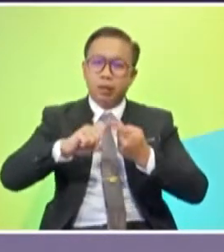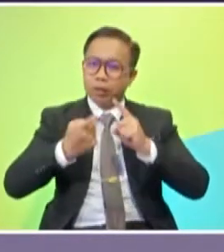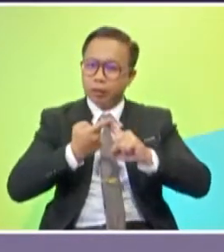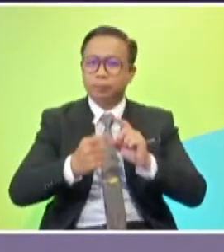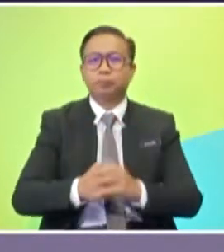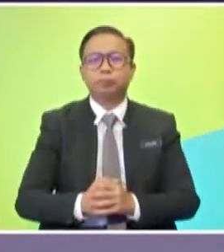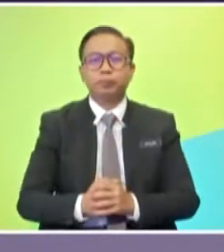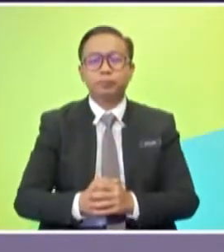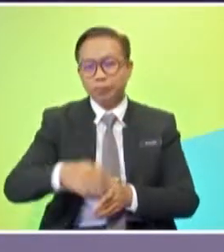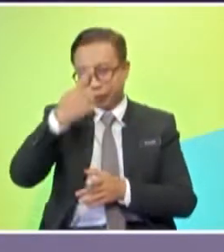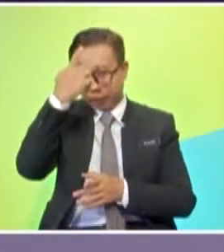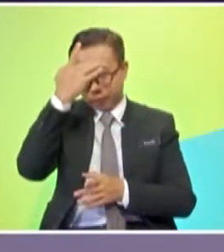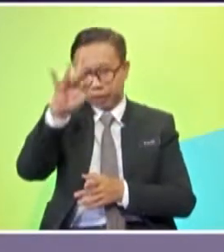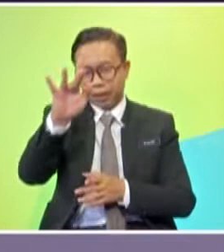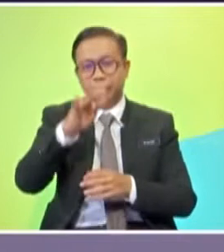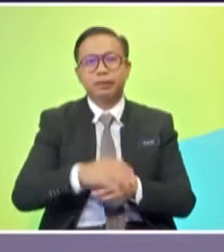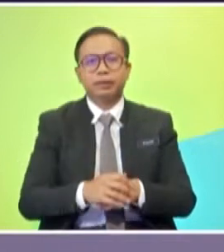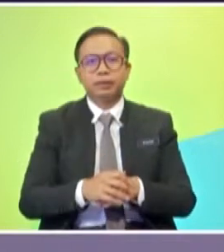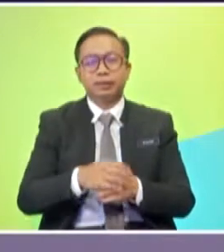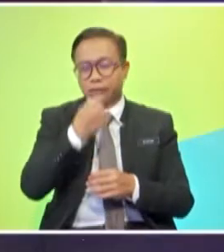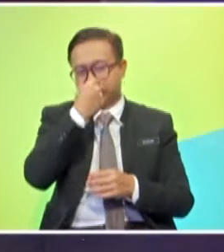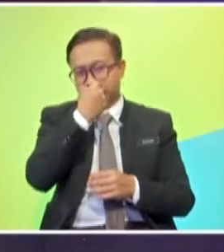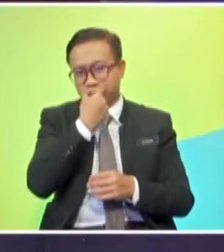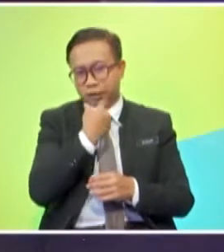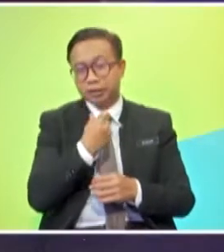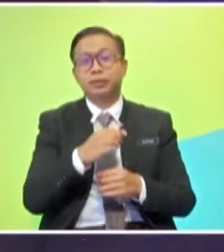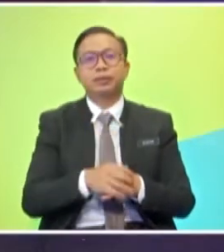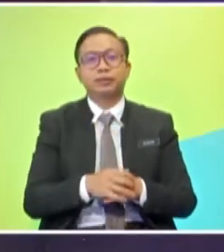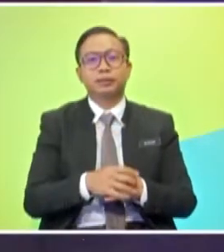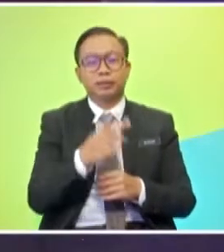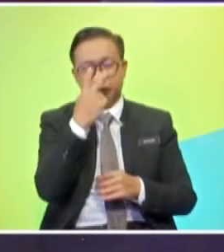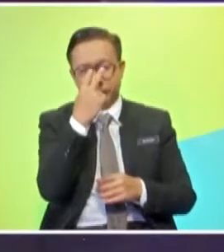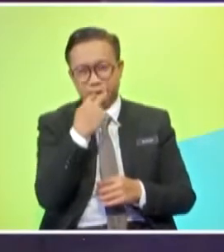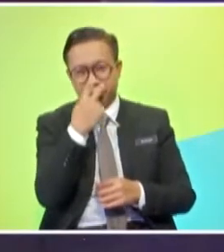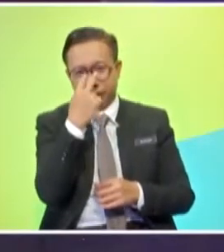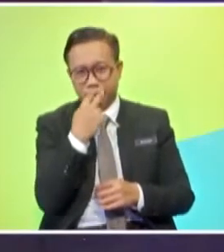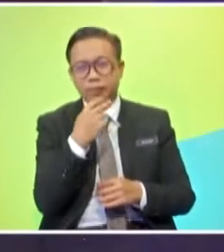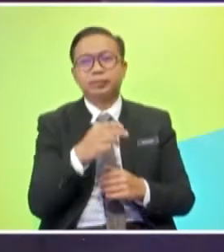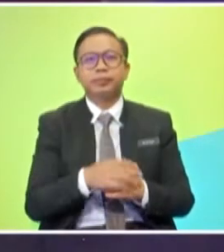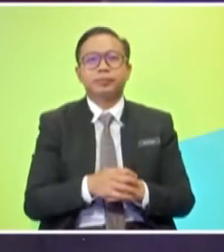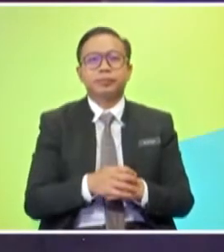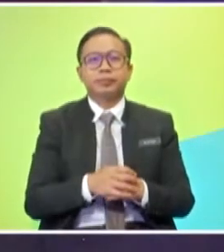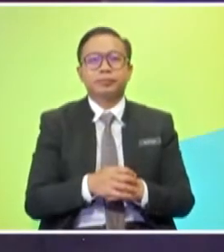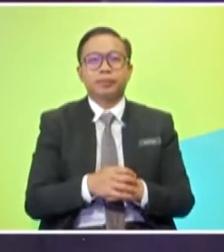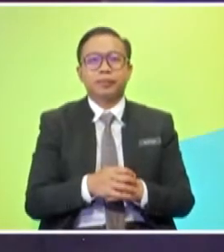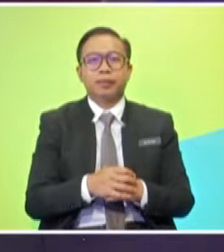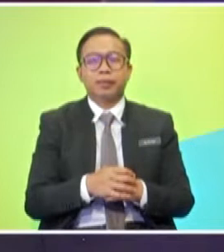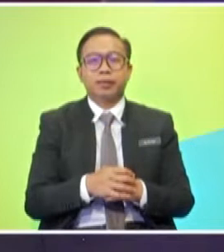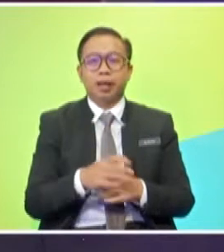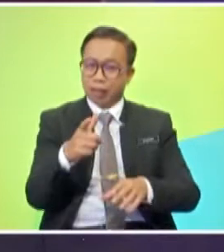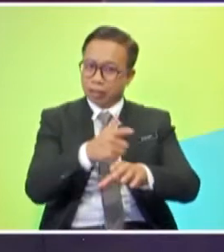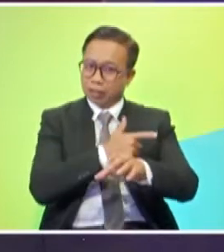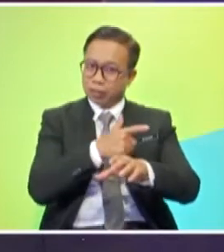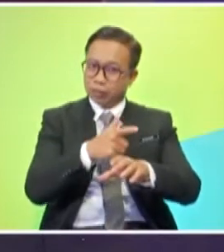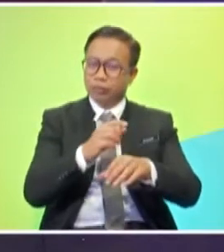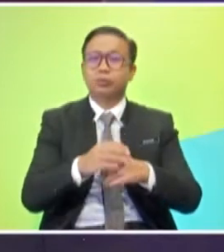oh pandanya Iman Jawa sedih sedih menangis hati ini oke